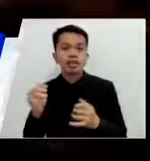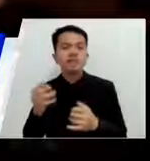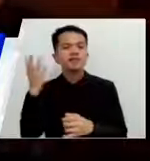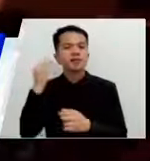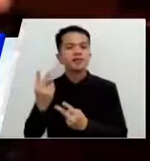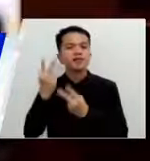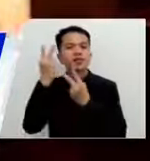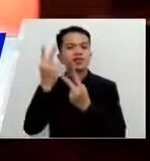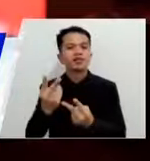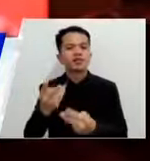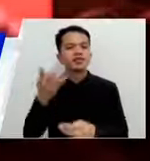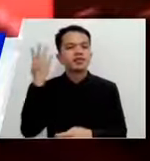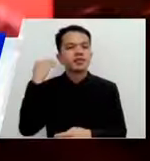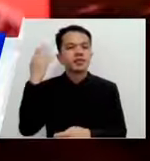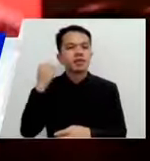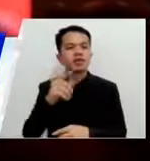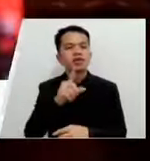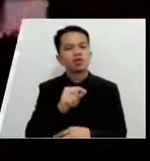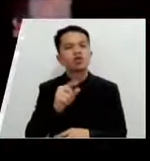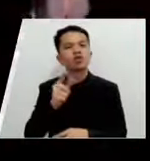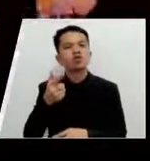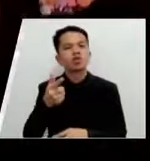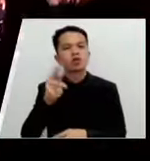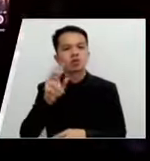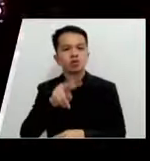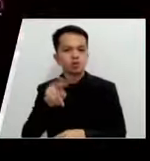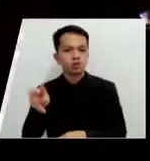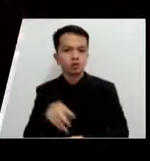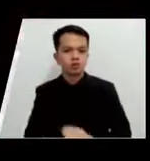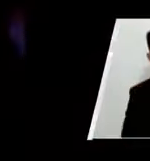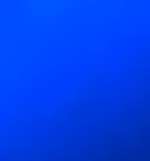5 noong 2022.